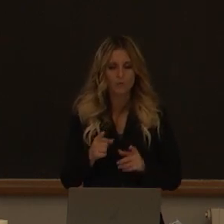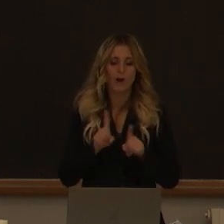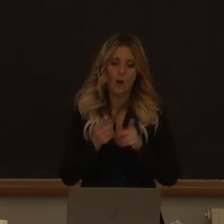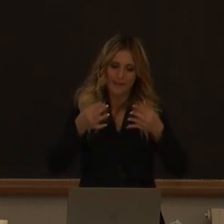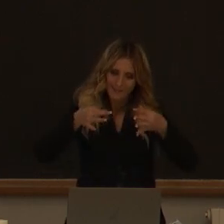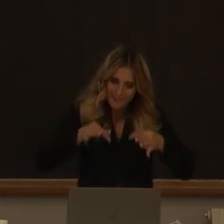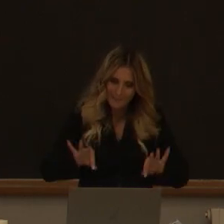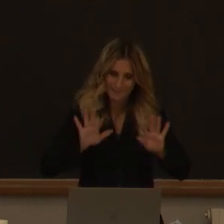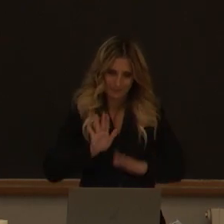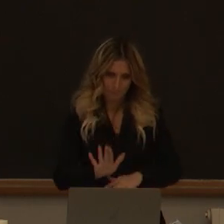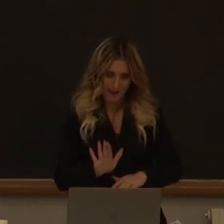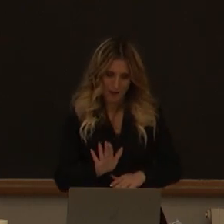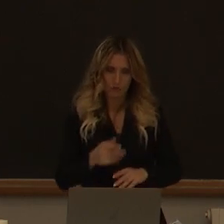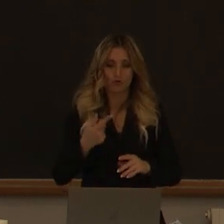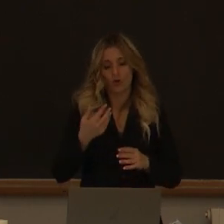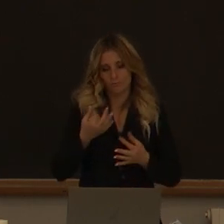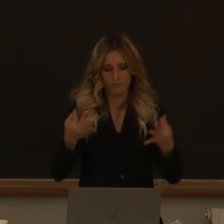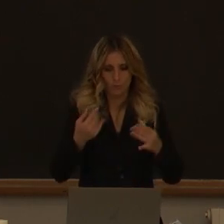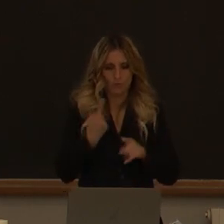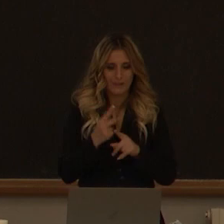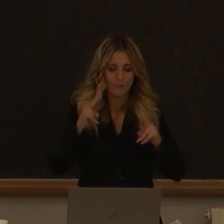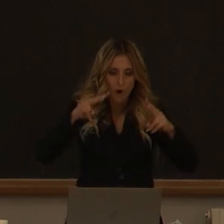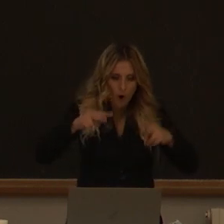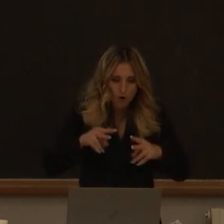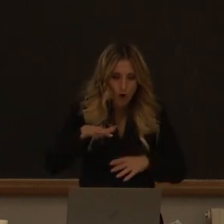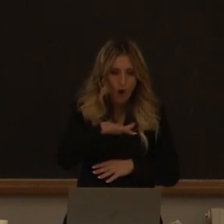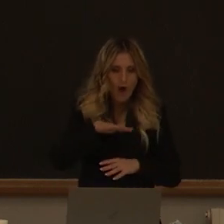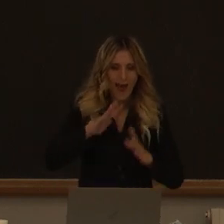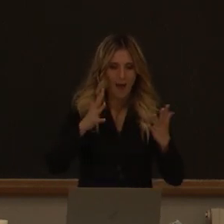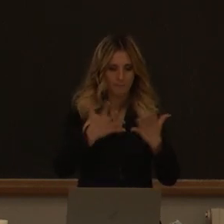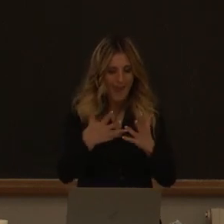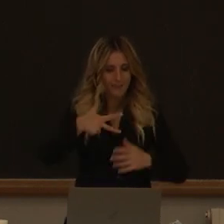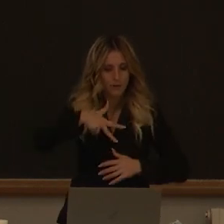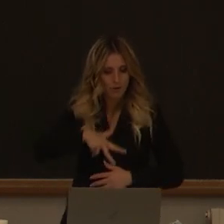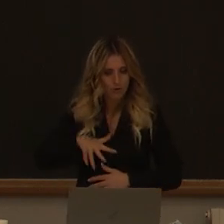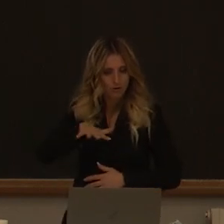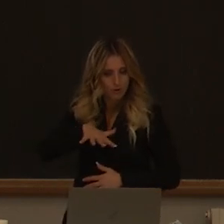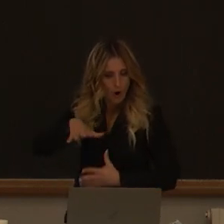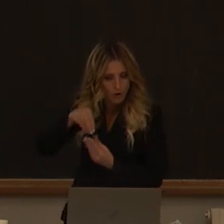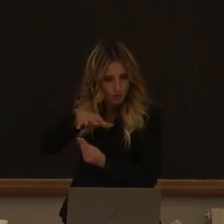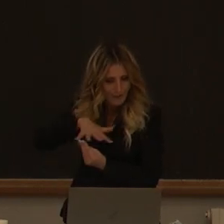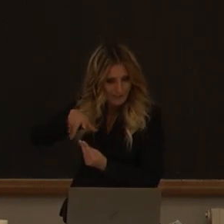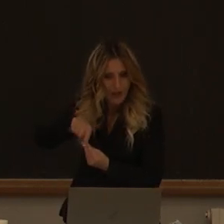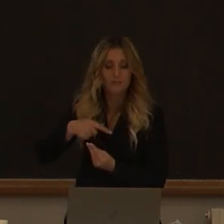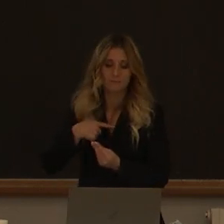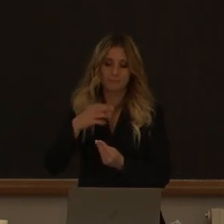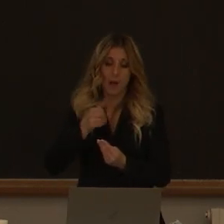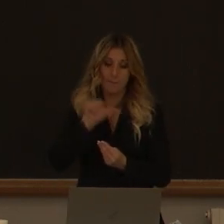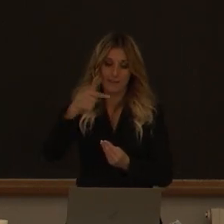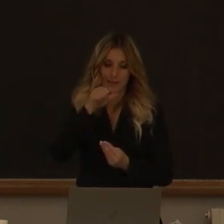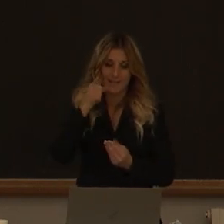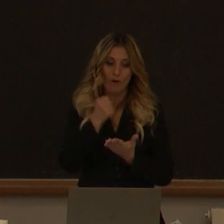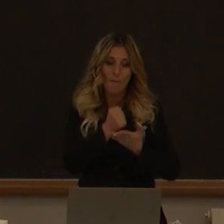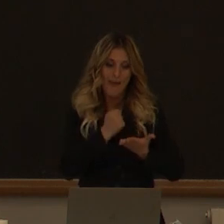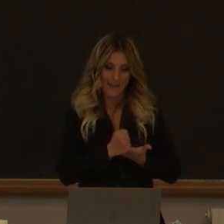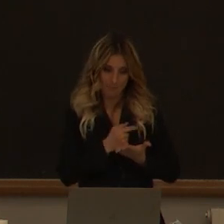biodiversità mediante ovviamente dei controlli sia dell'ambiente che della società, avendo poi gli opportuni permessi, diciamo, per